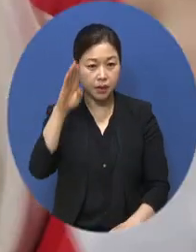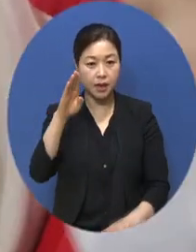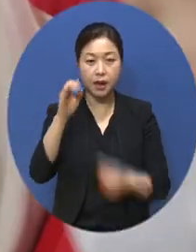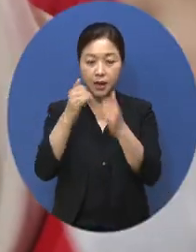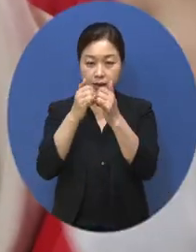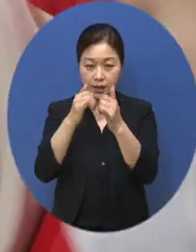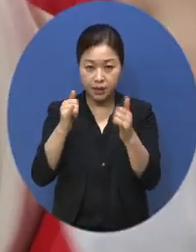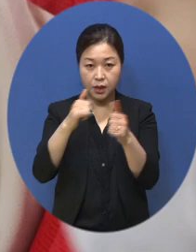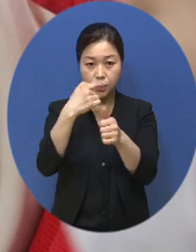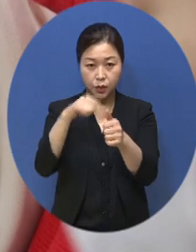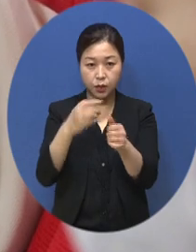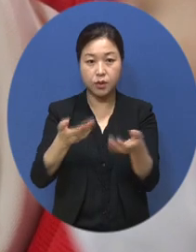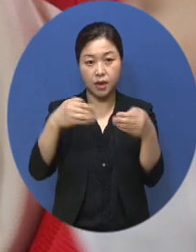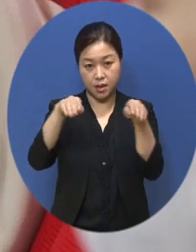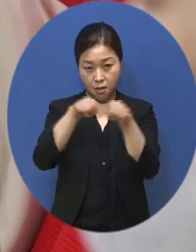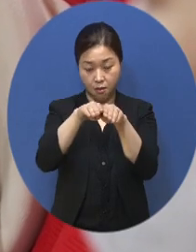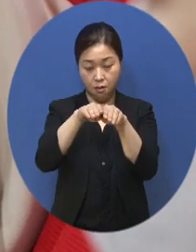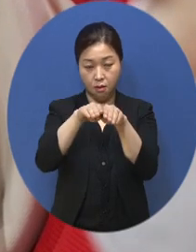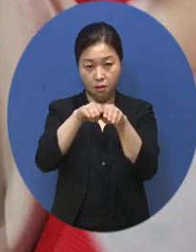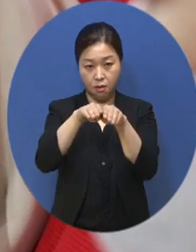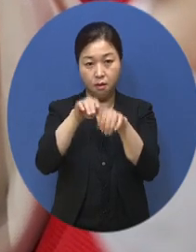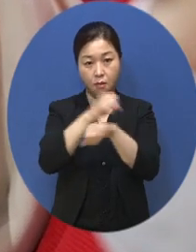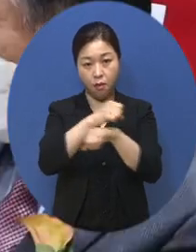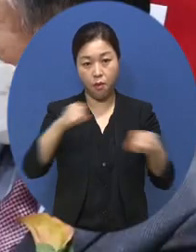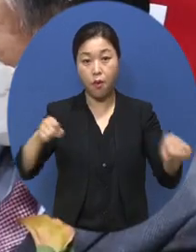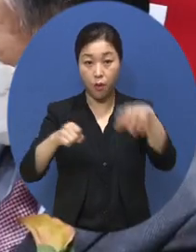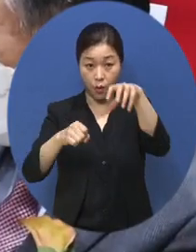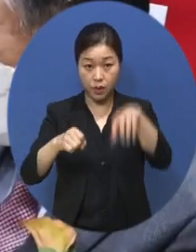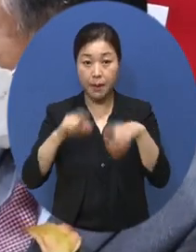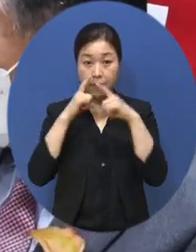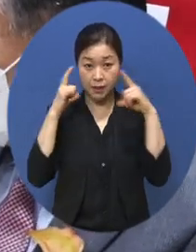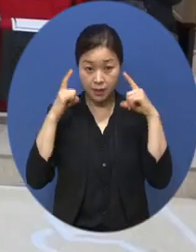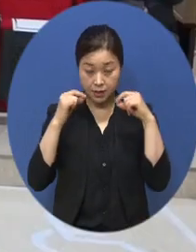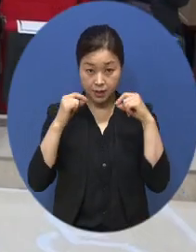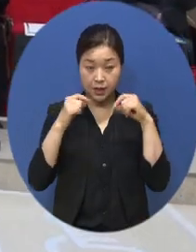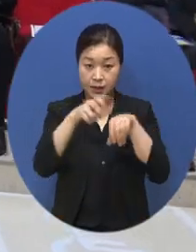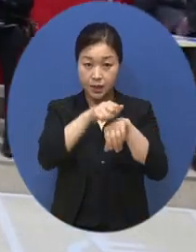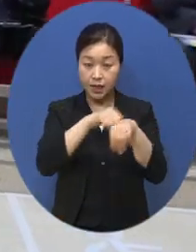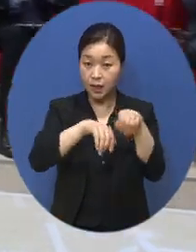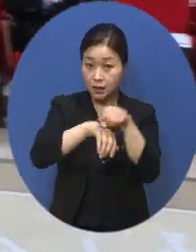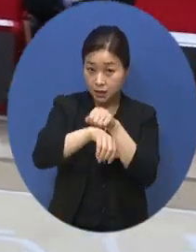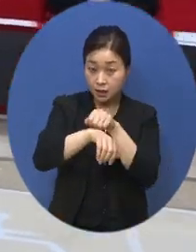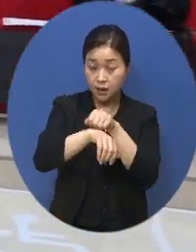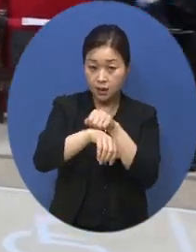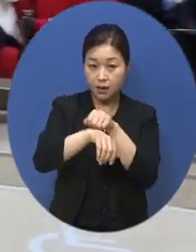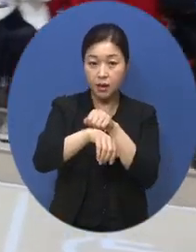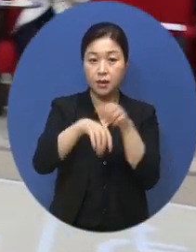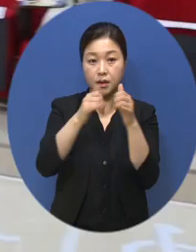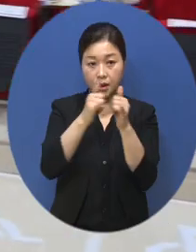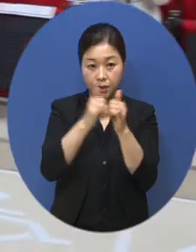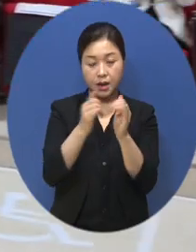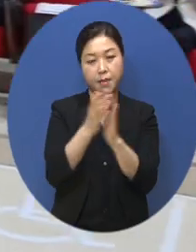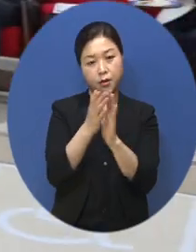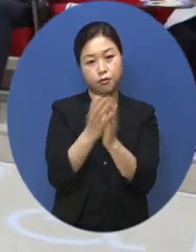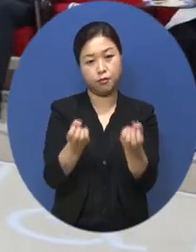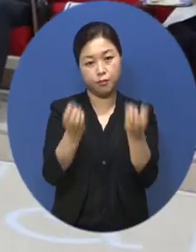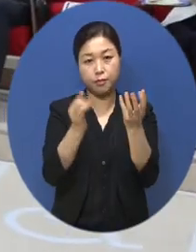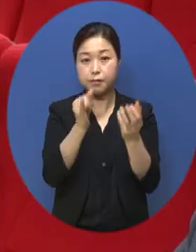대강당. 마스크와 장갑을 낀 참석자들이 다 함께 축하 박수를 보냅니다.